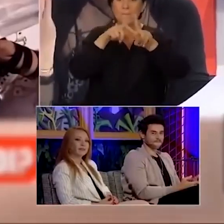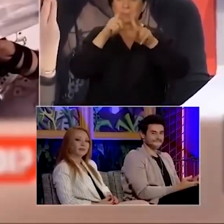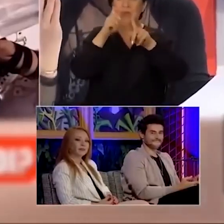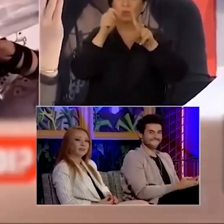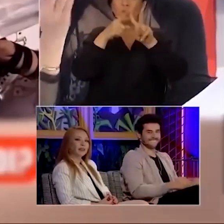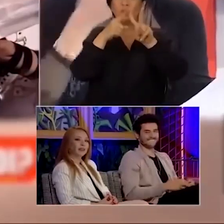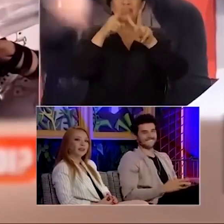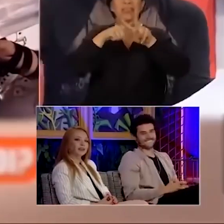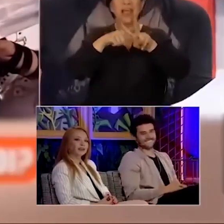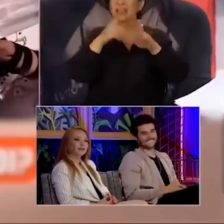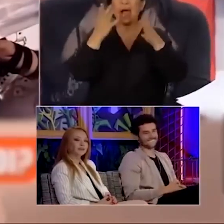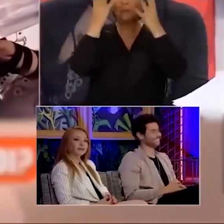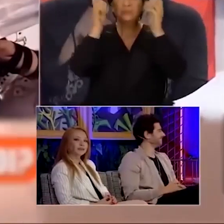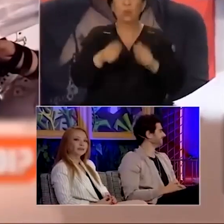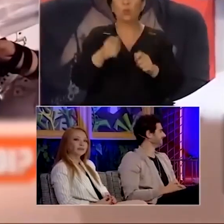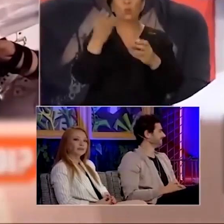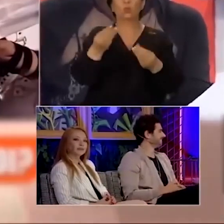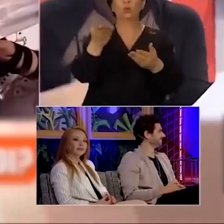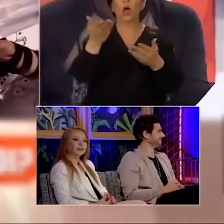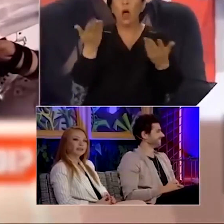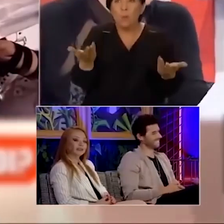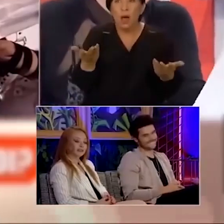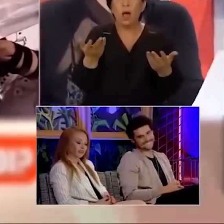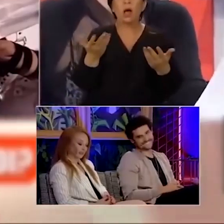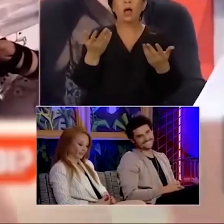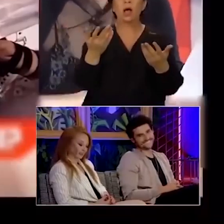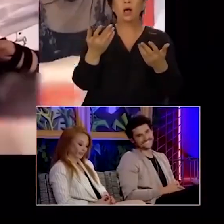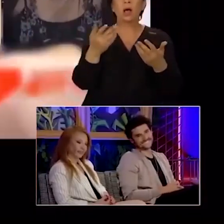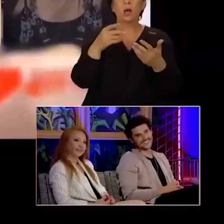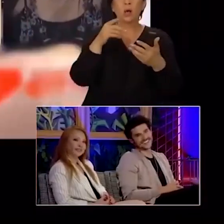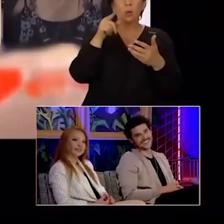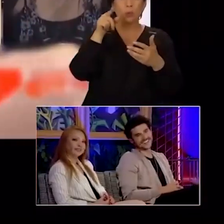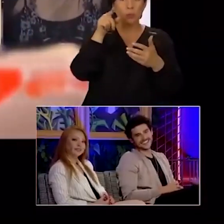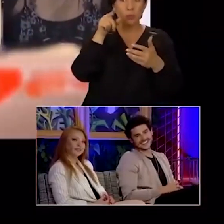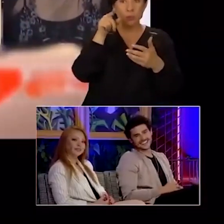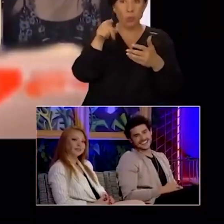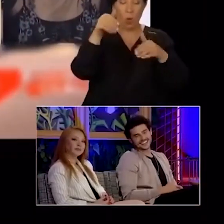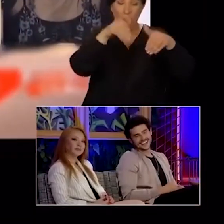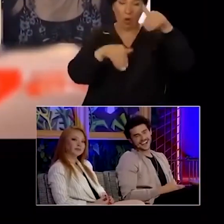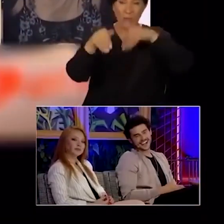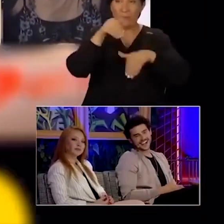nasıl olur yani bu